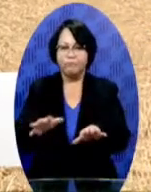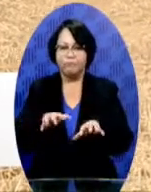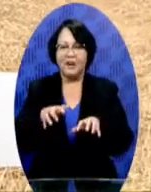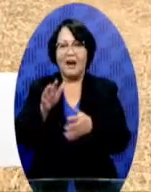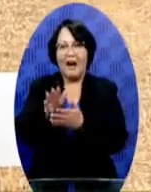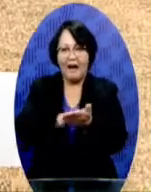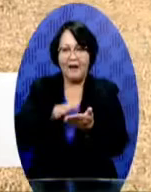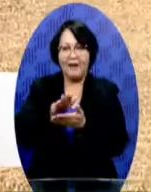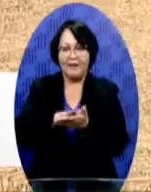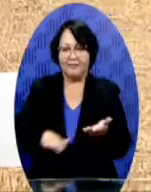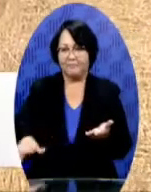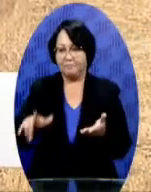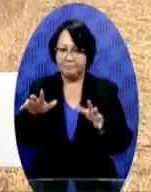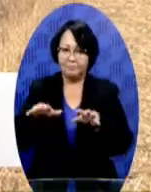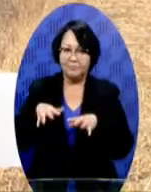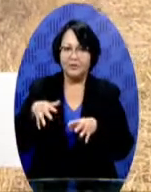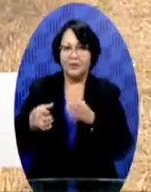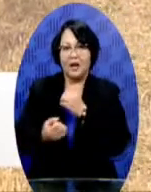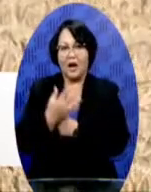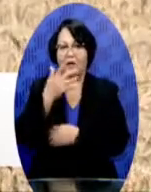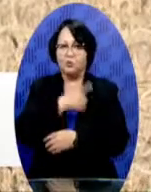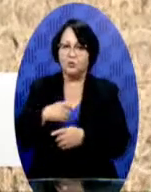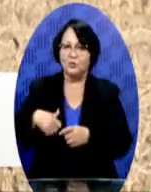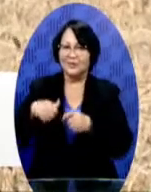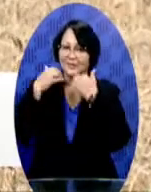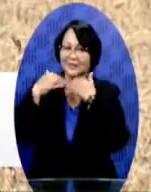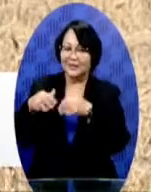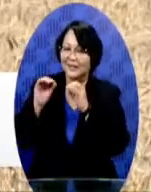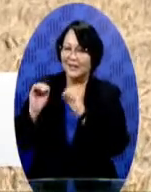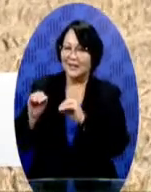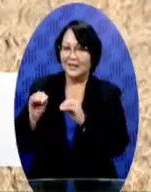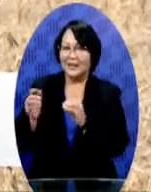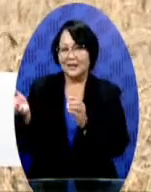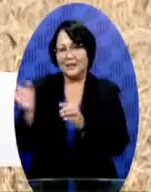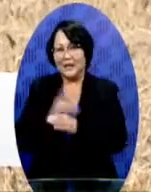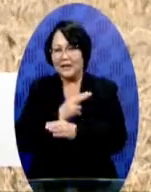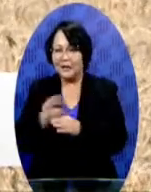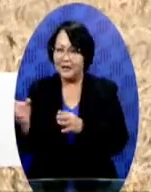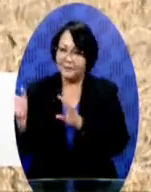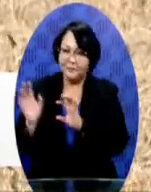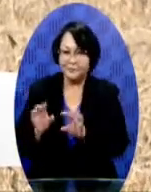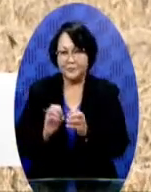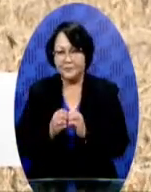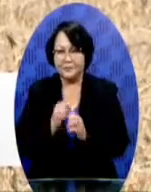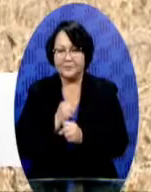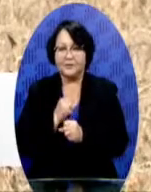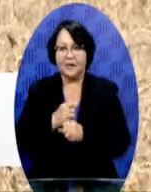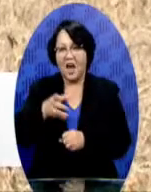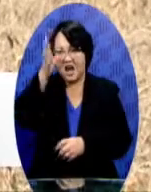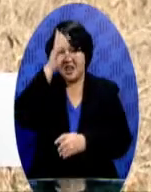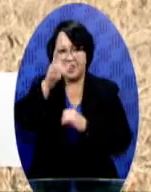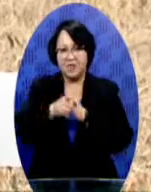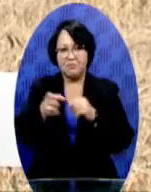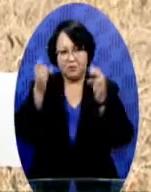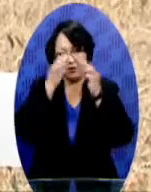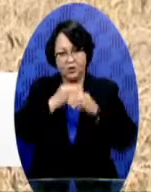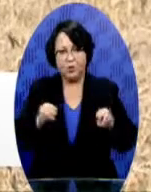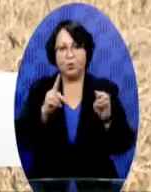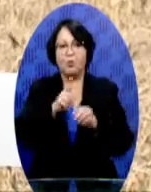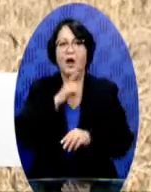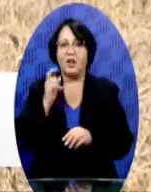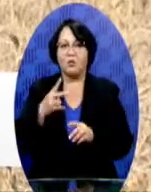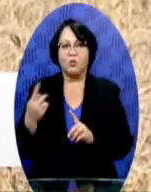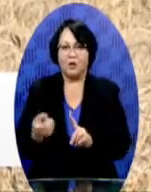бас тарилжтаа сургах, татлагжуулах ийм ажлуудыг хийх тийм ээ. Эрдэм шинжилгээний хүрээлэнгүүдтэй хамтарч ажиллах, шинэ сорт